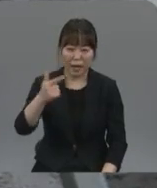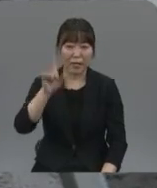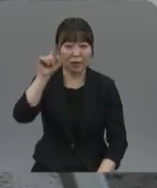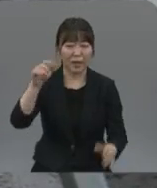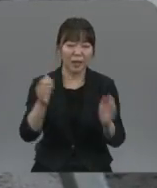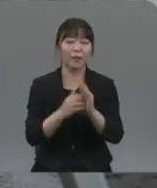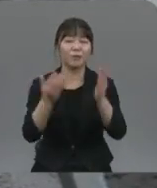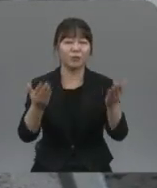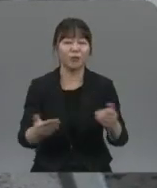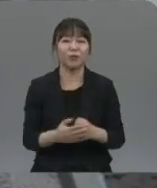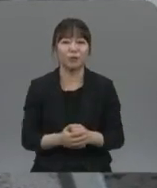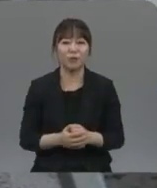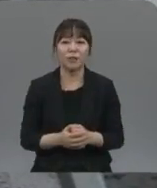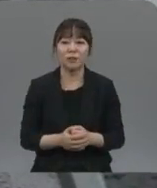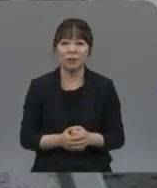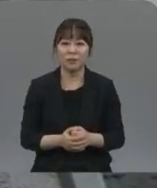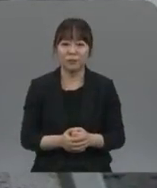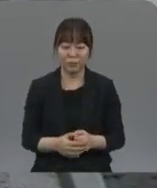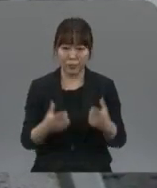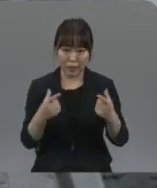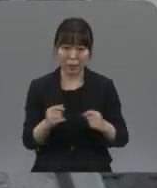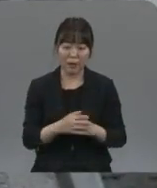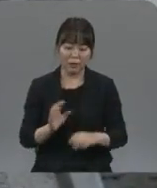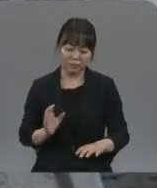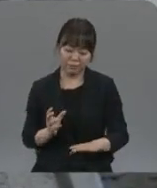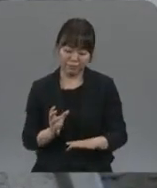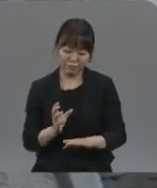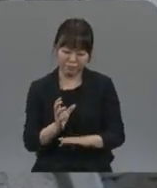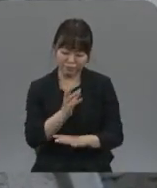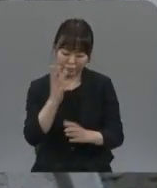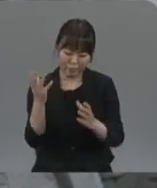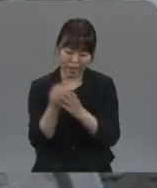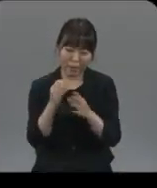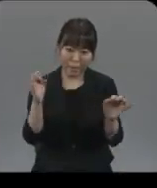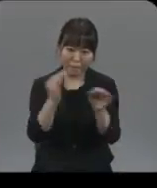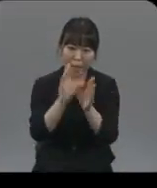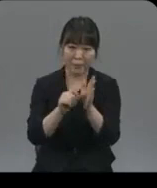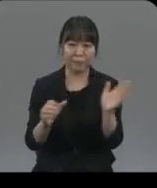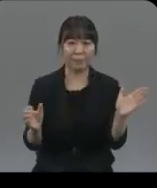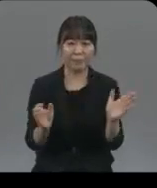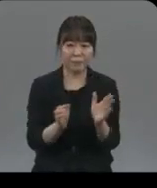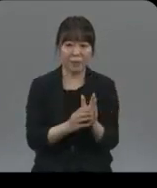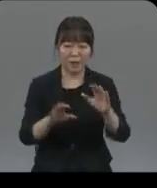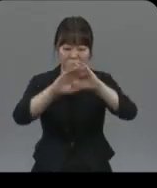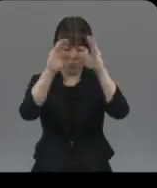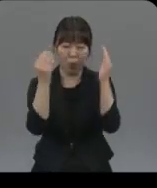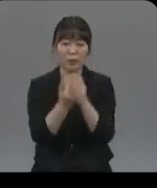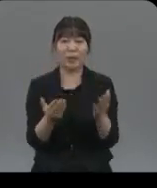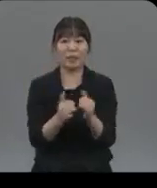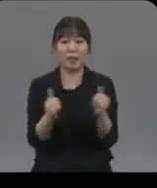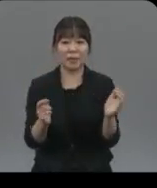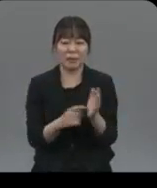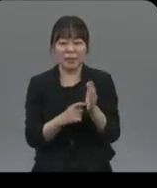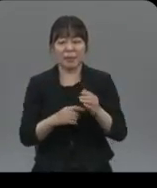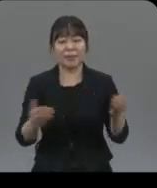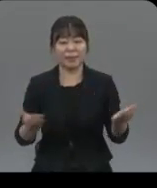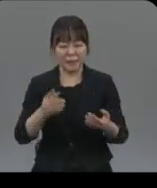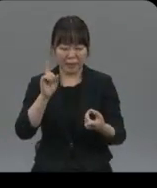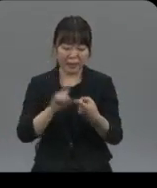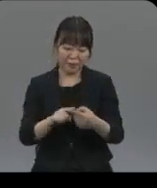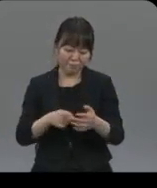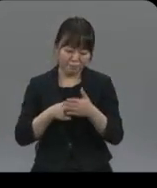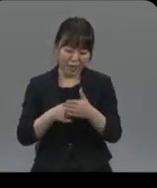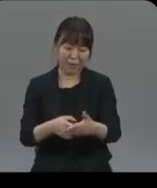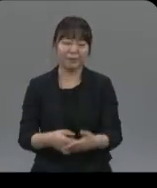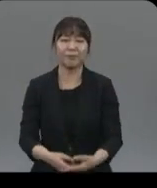обычный поезд в общей сложности 1579 детских садов в начальных средних и старших